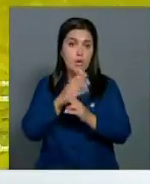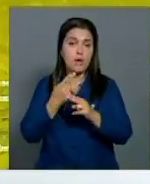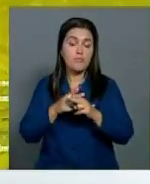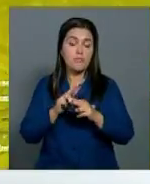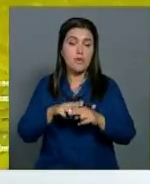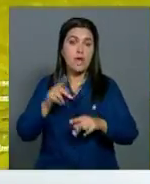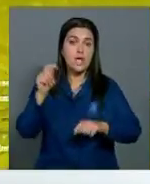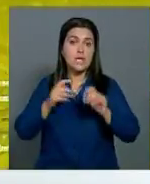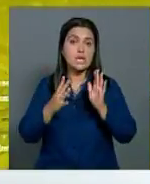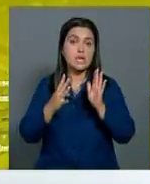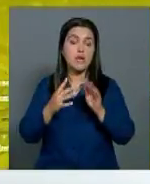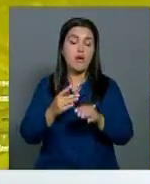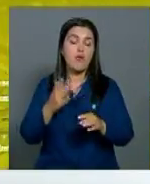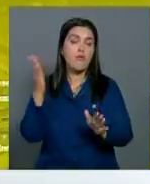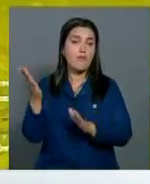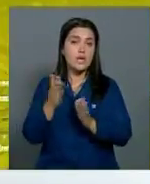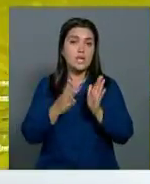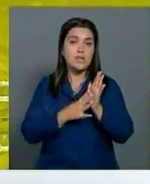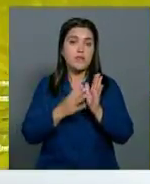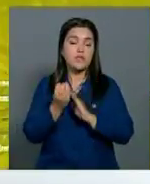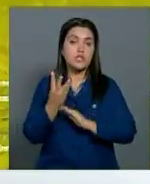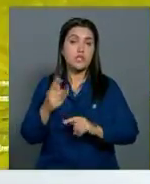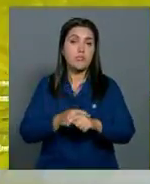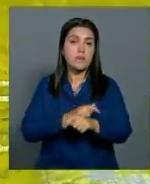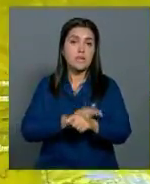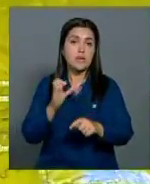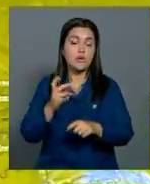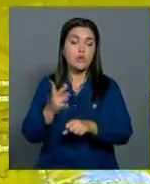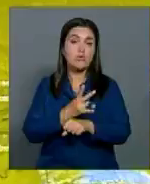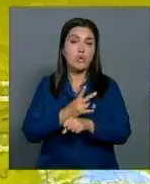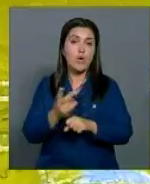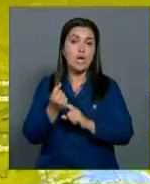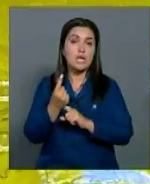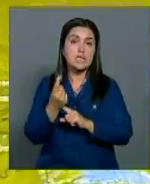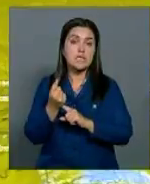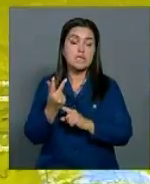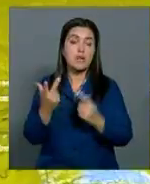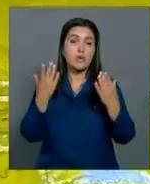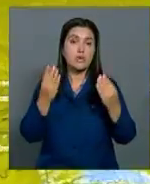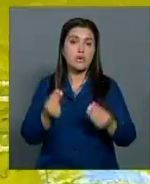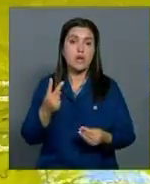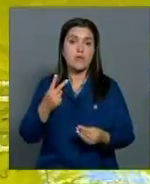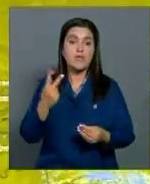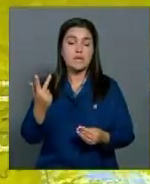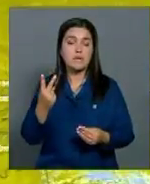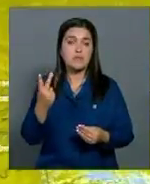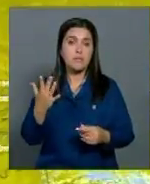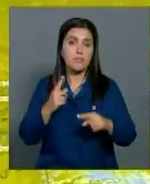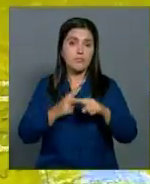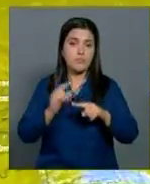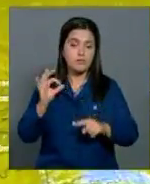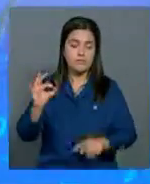Ветер 9-14 метров в секунду. Температура ночью 11-13, днем 23-25 градусов тепла.